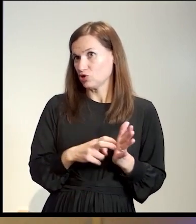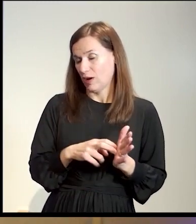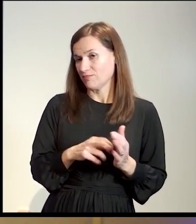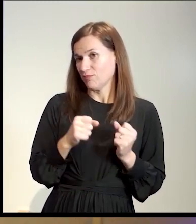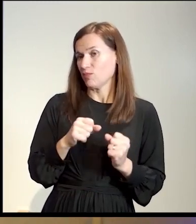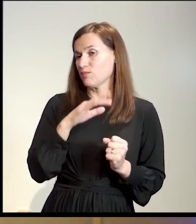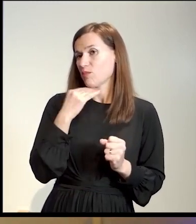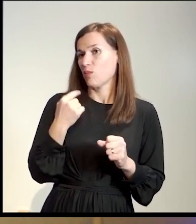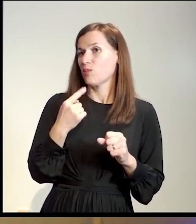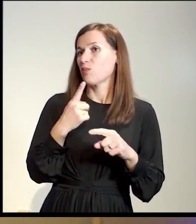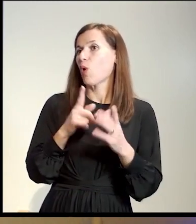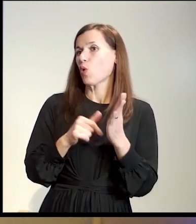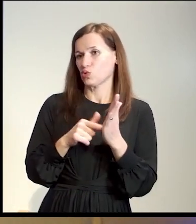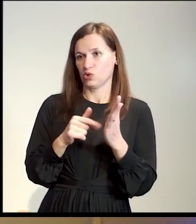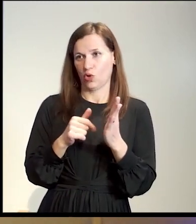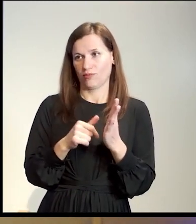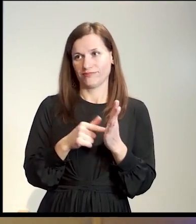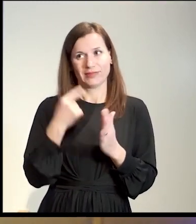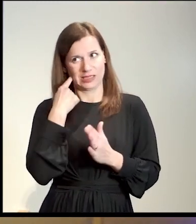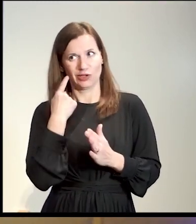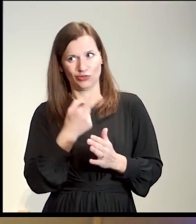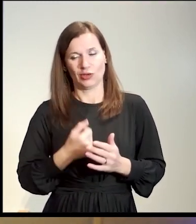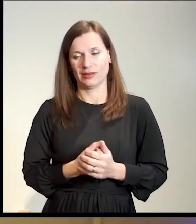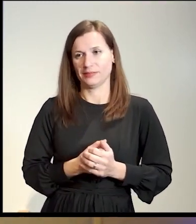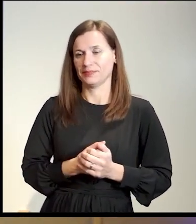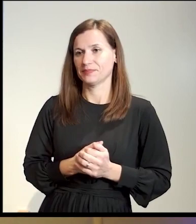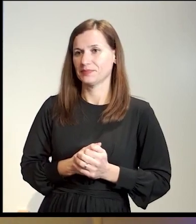pogosto srečevali.